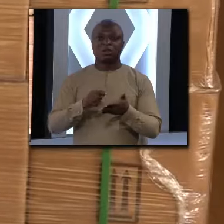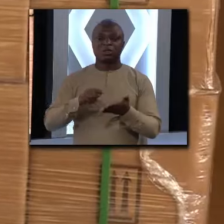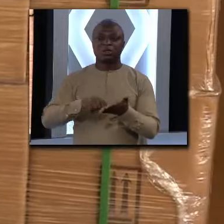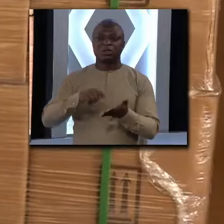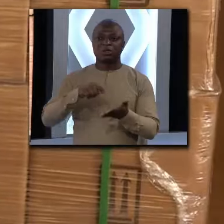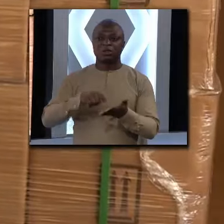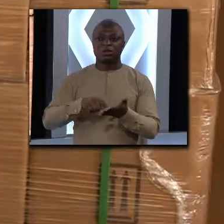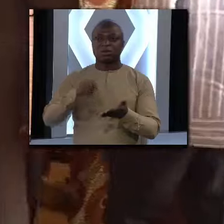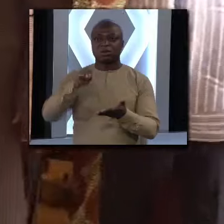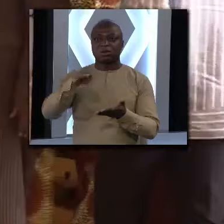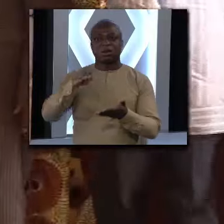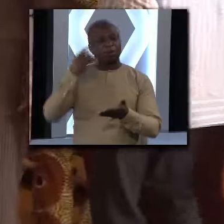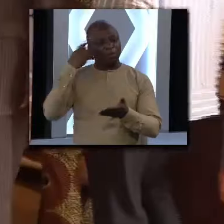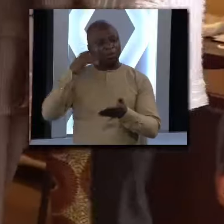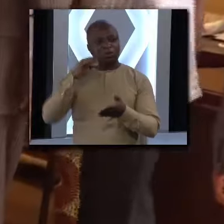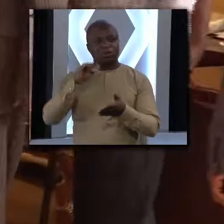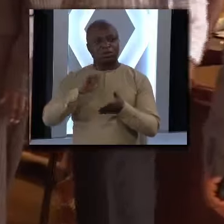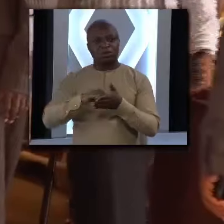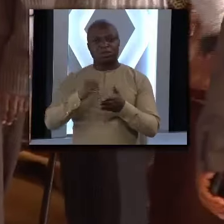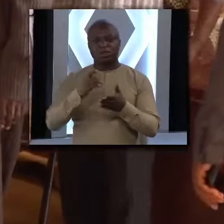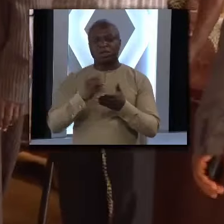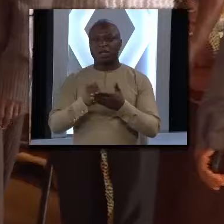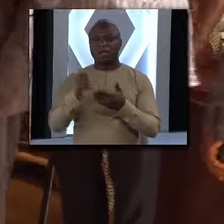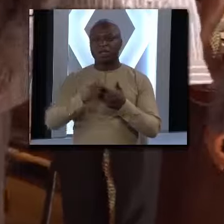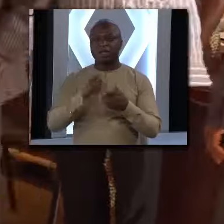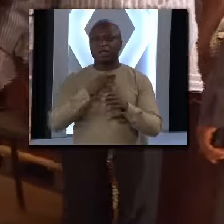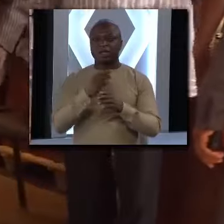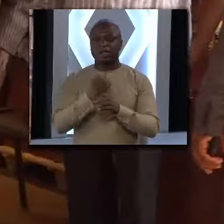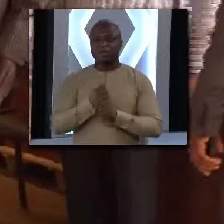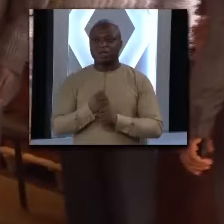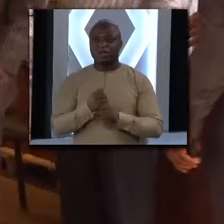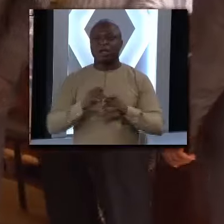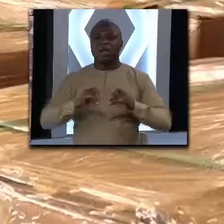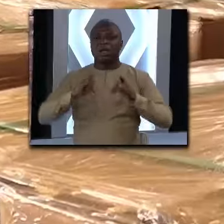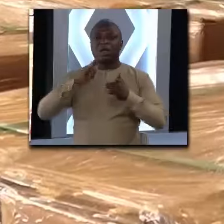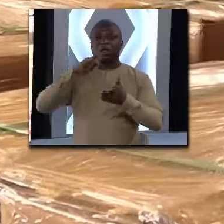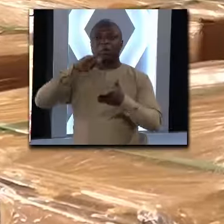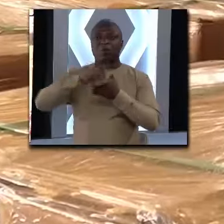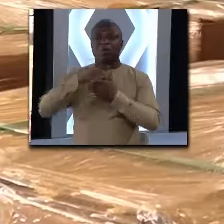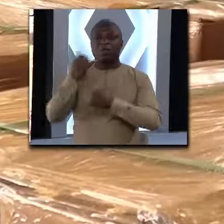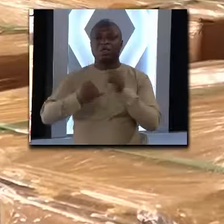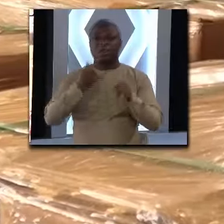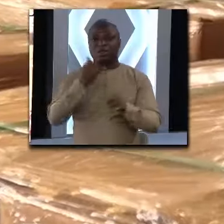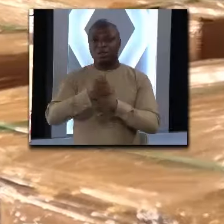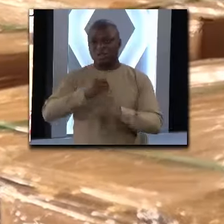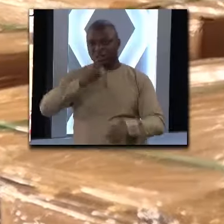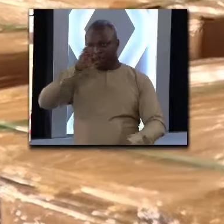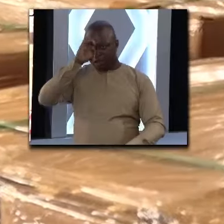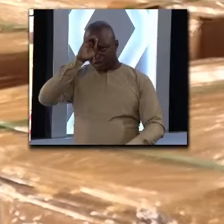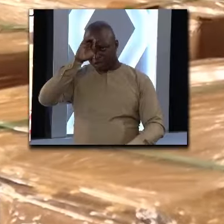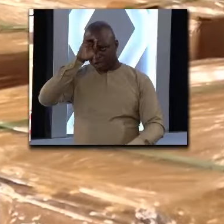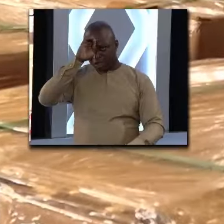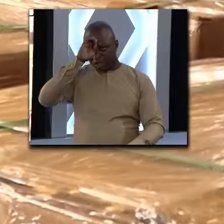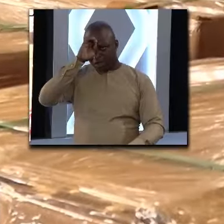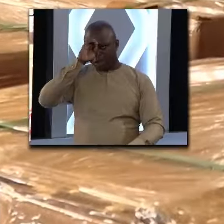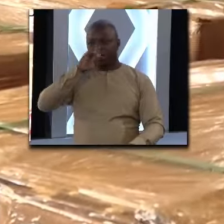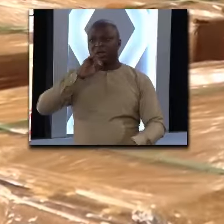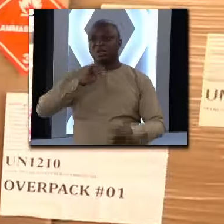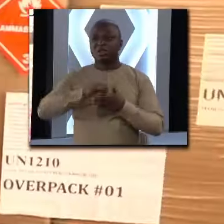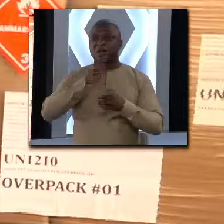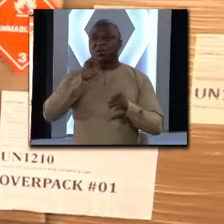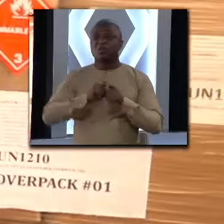du 18 avril prochain vient d'être réceptionnée à l'aéroport international Niazingbe et à Dema. Et ce sont